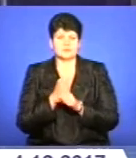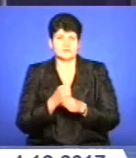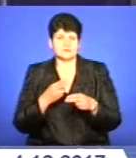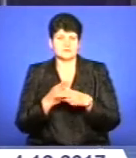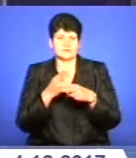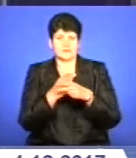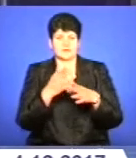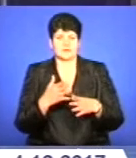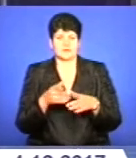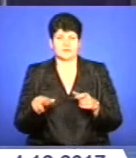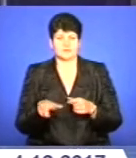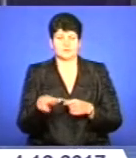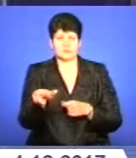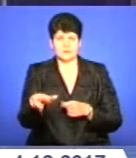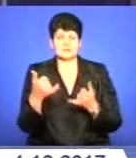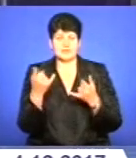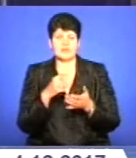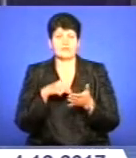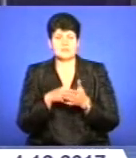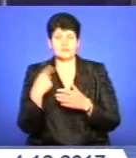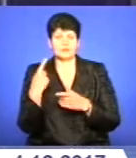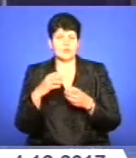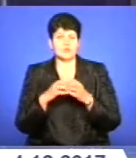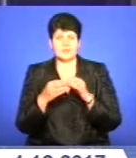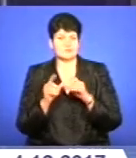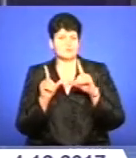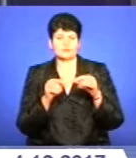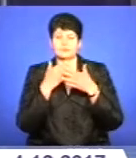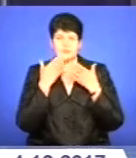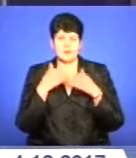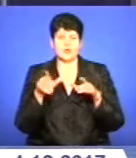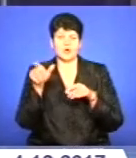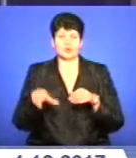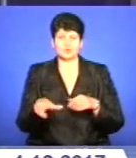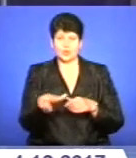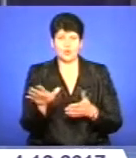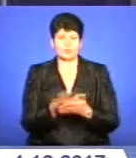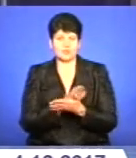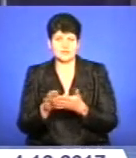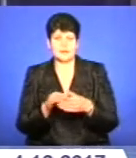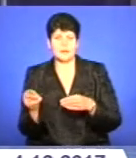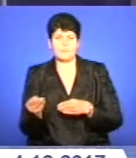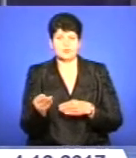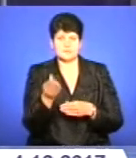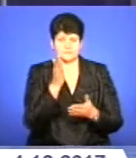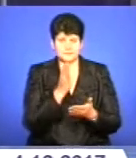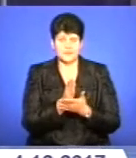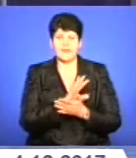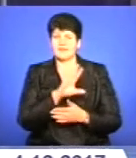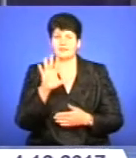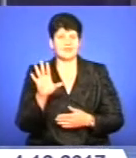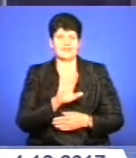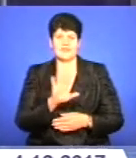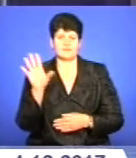автошляхах. Наразі у місті та області проблем з проїздом немає. Дороги розчистили і підсипали. Проте не всі тернополяни задоволені